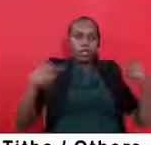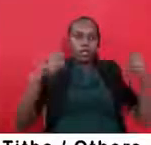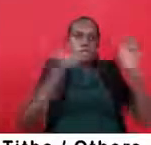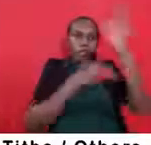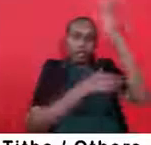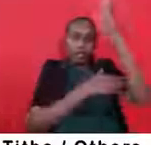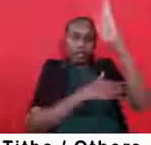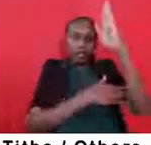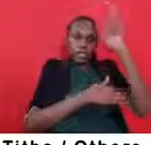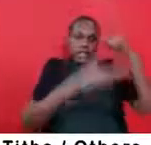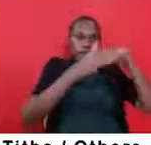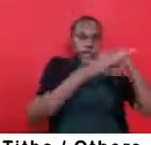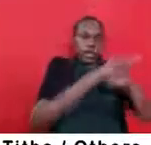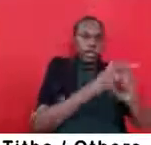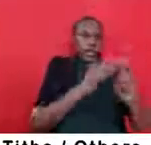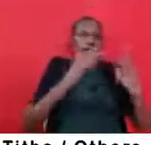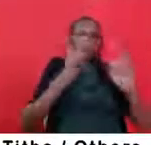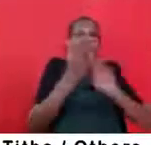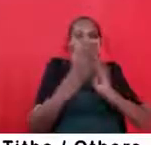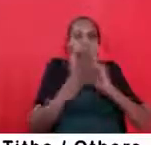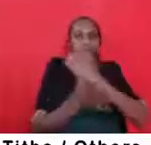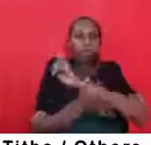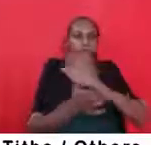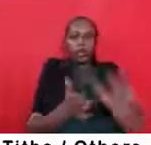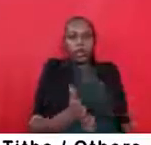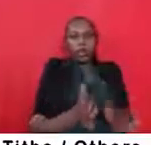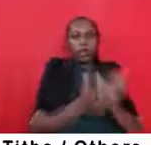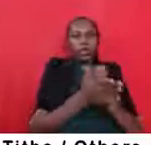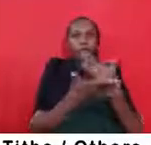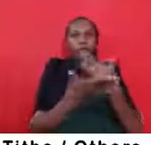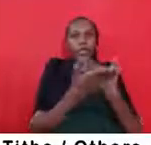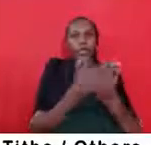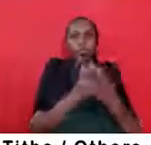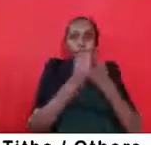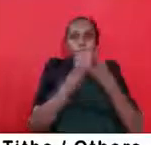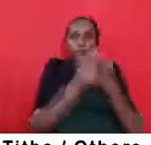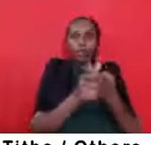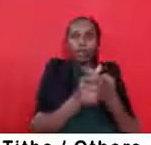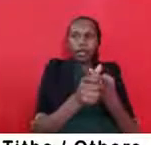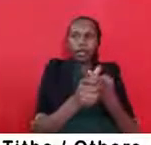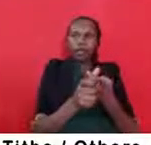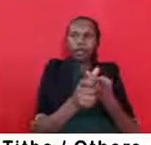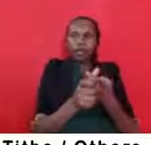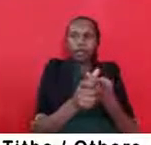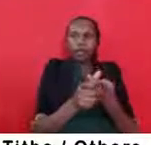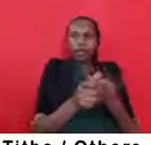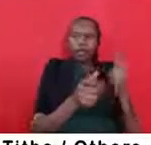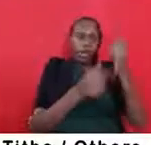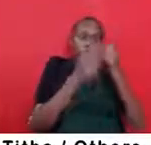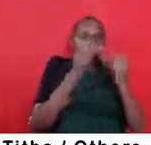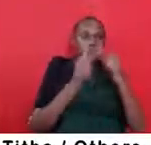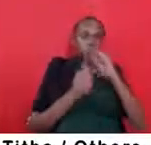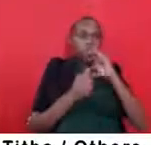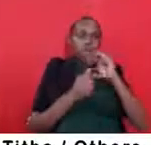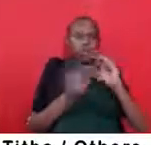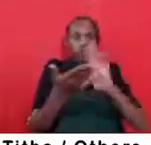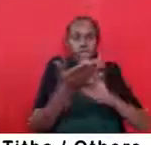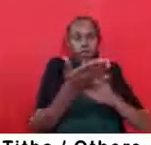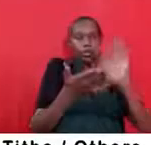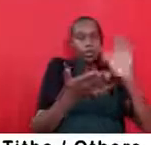yake. Ingieni malangoni mwake kwa kushukuru. Nyuani mwake kwa